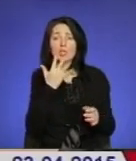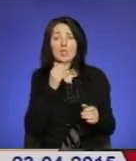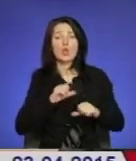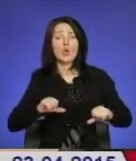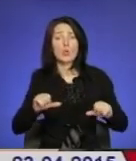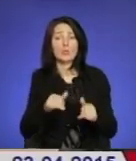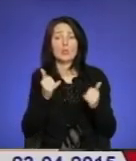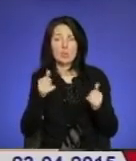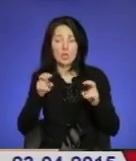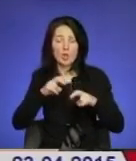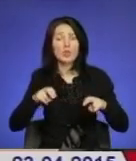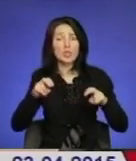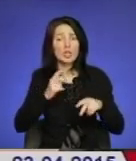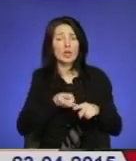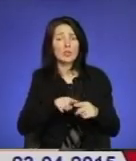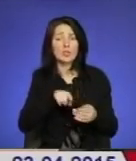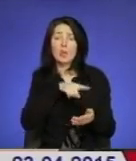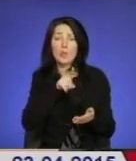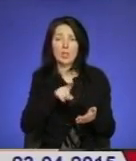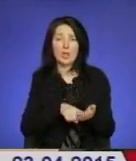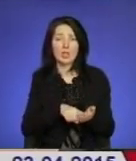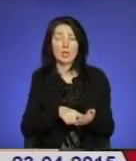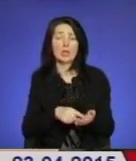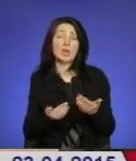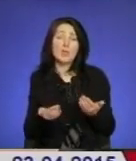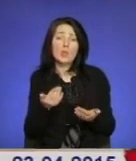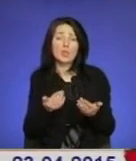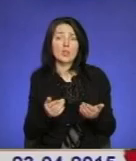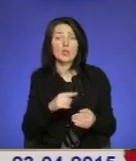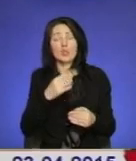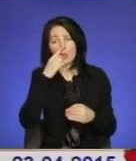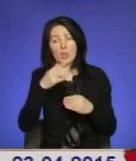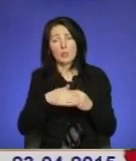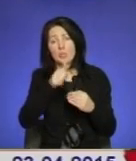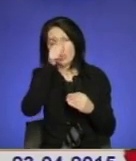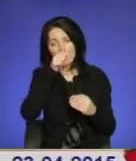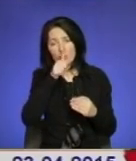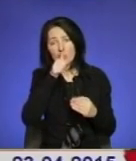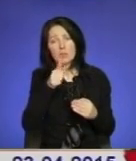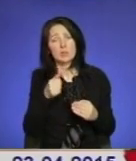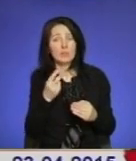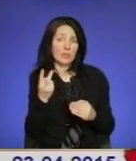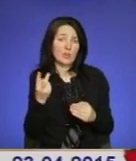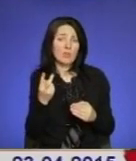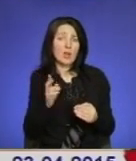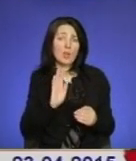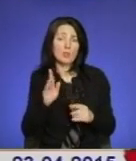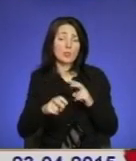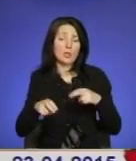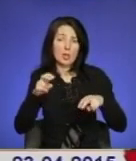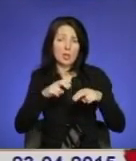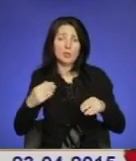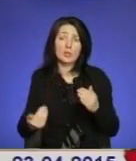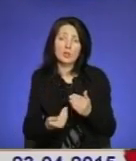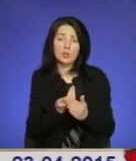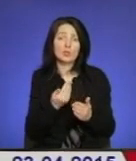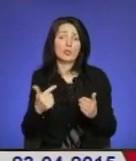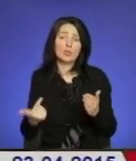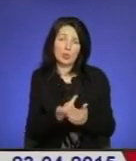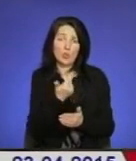зараз розглядають ці питання. І цілком можливо, що найближчий місяць-два буде переглянути наш тариф ще й на цю